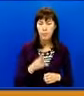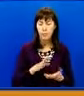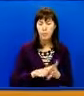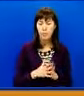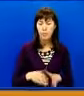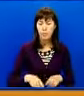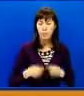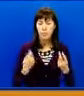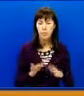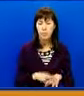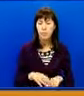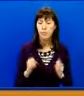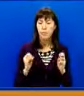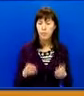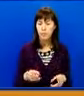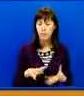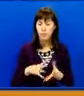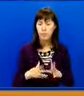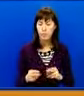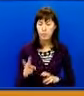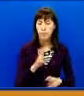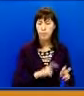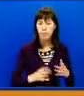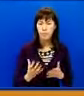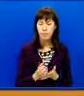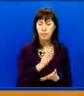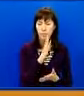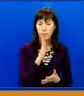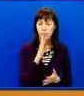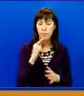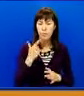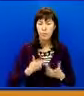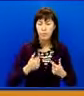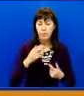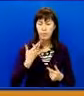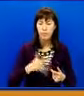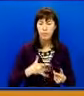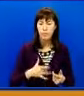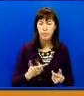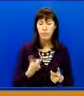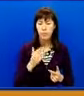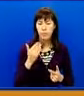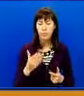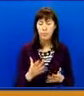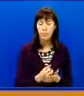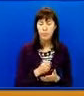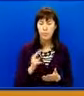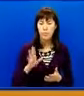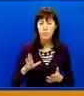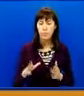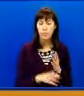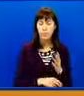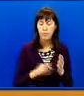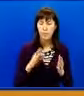по раскрытию тяжкого преступления. В результате оперативники нашли женщину в одной из гостиниц города Тарас, где она снимала номер.